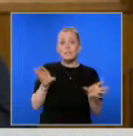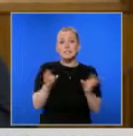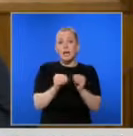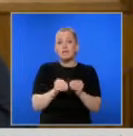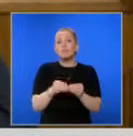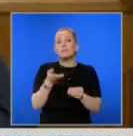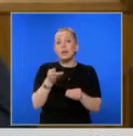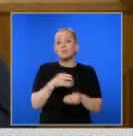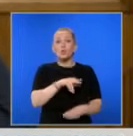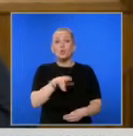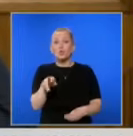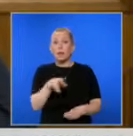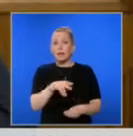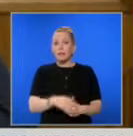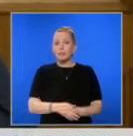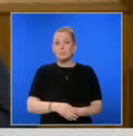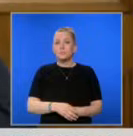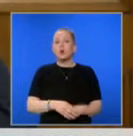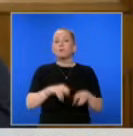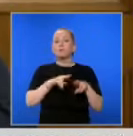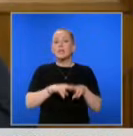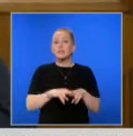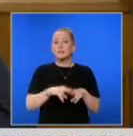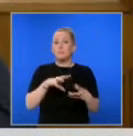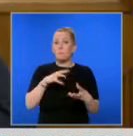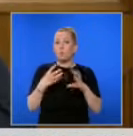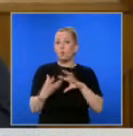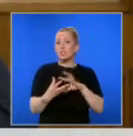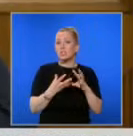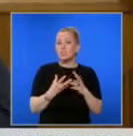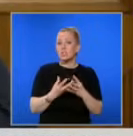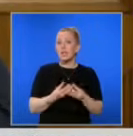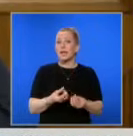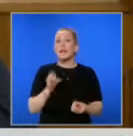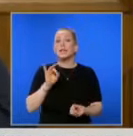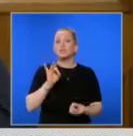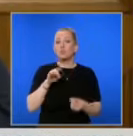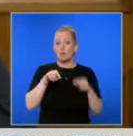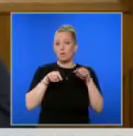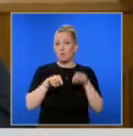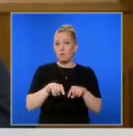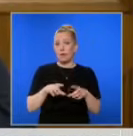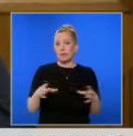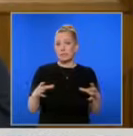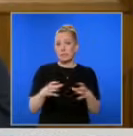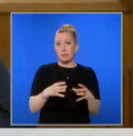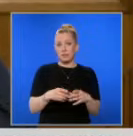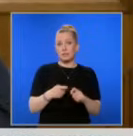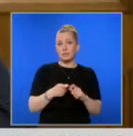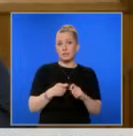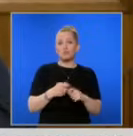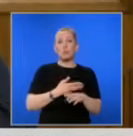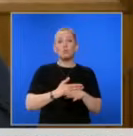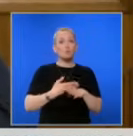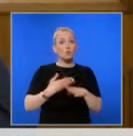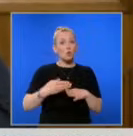колеги, остатъчният политически ресурс на това 49-то Народно събрание наистина да сформира